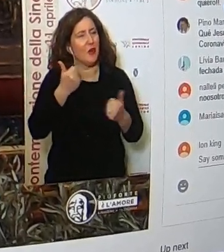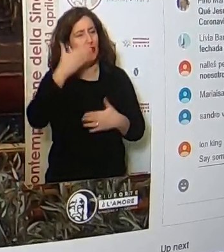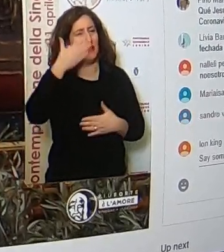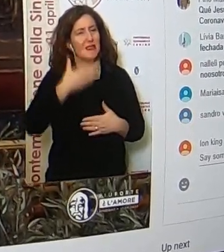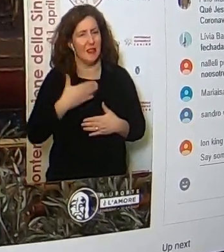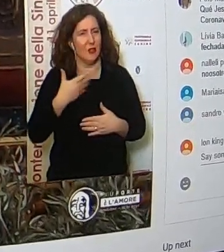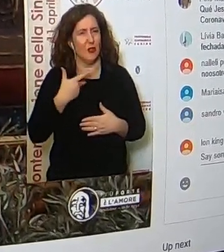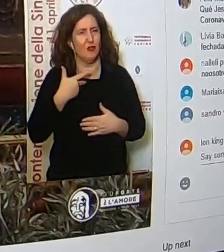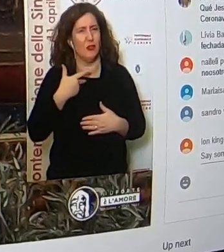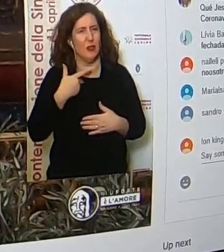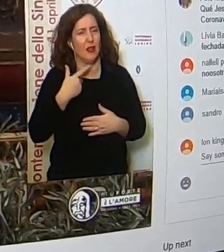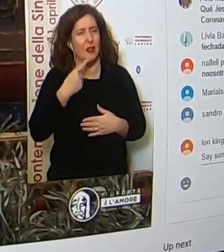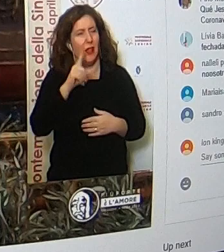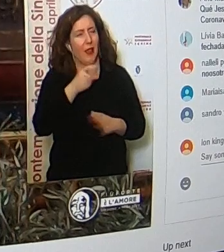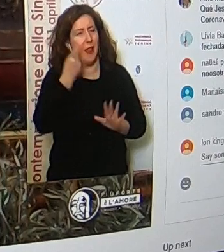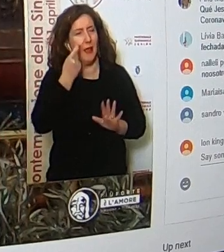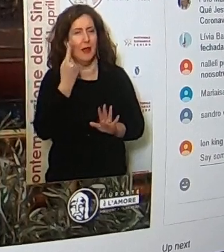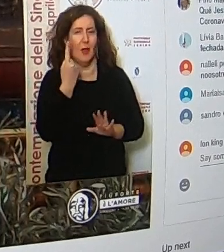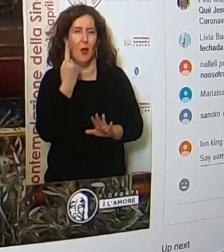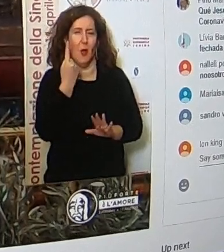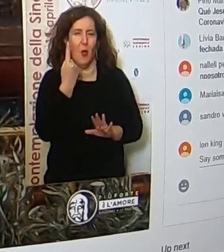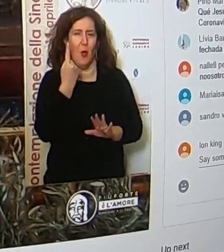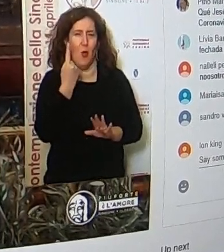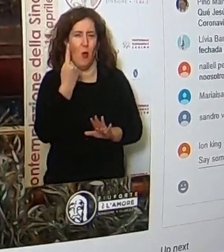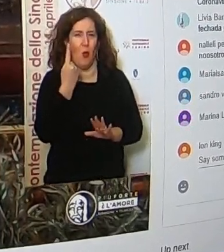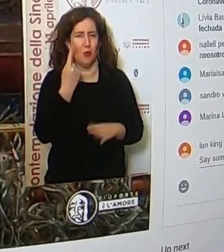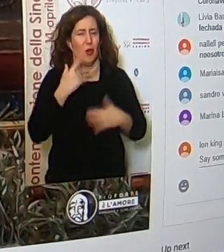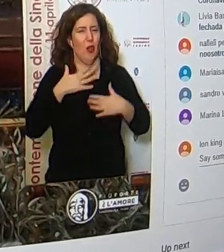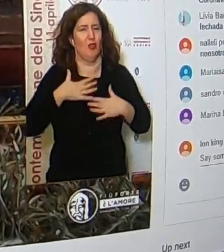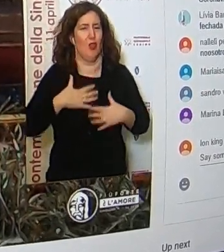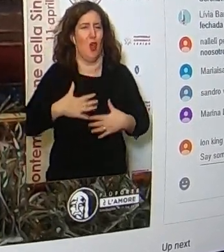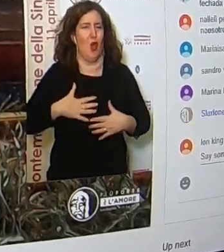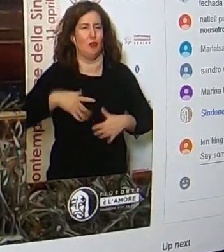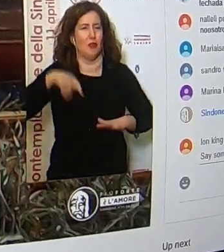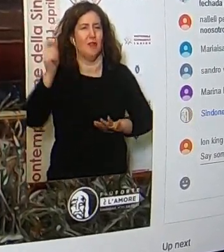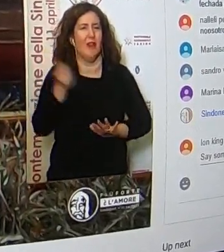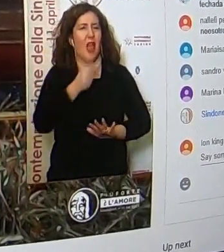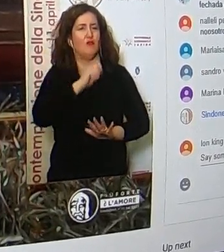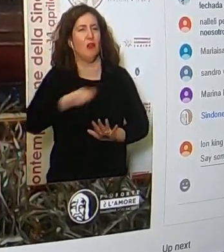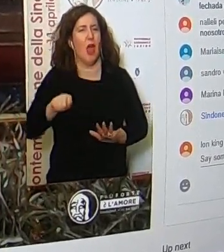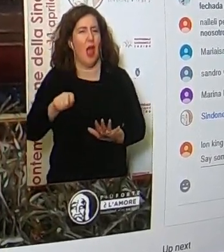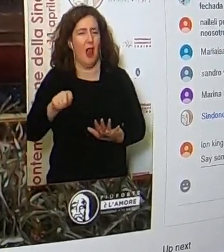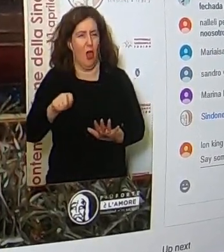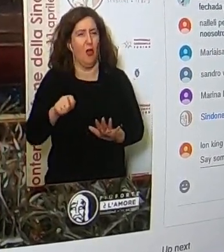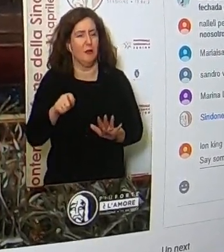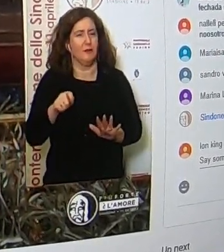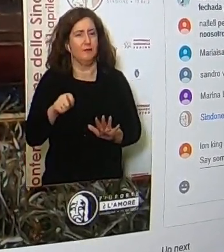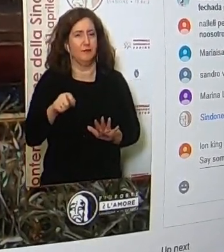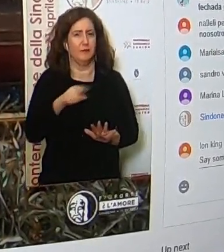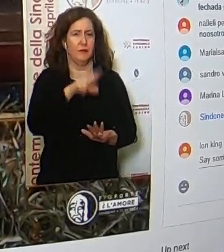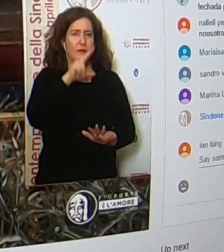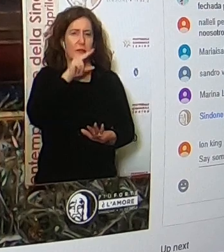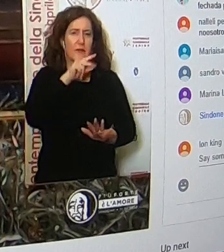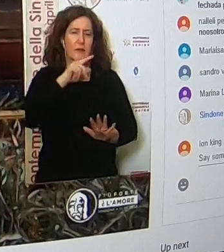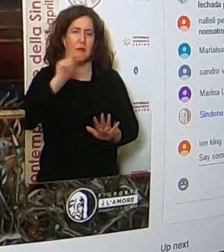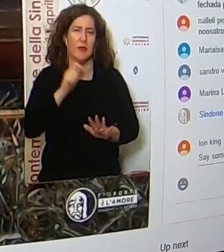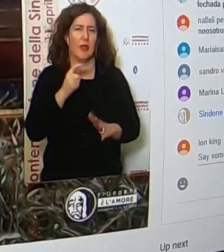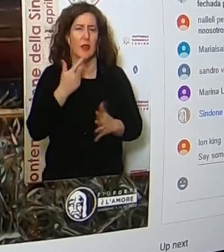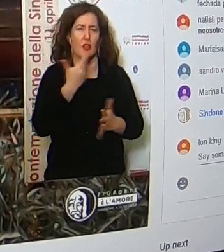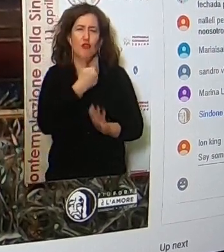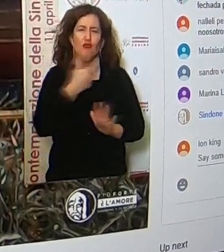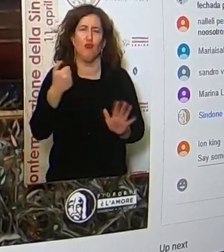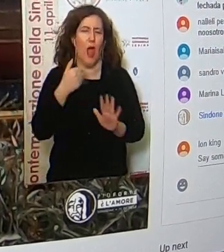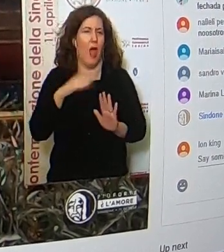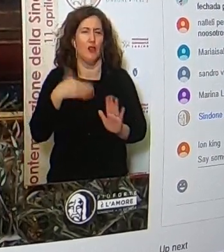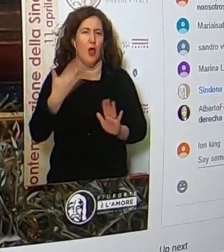primo particolare, il particolare del dorso flagellato. Tu l'hai accennato prima, hai parlato di centinaia